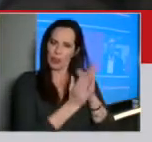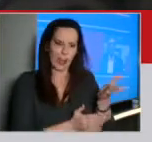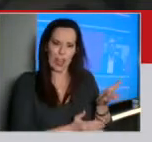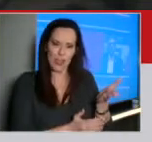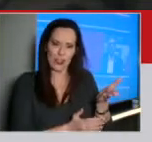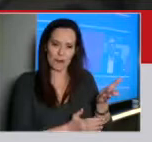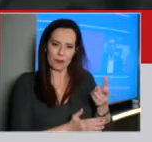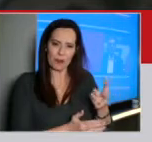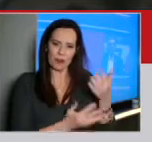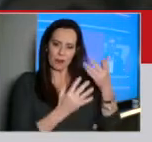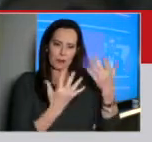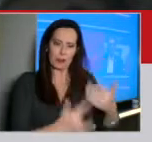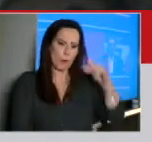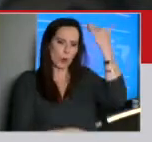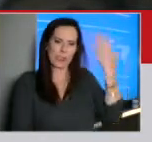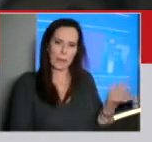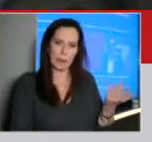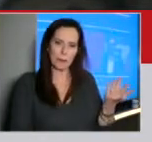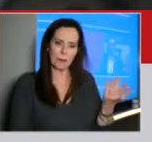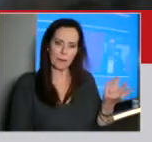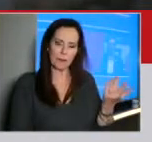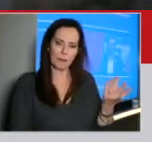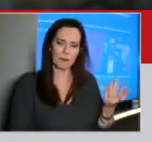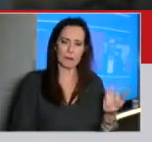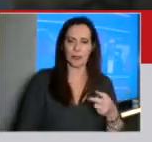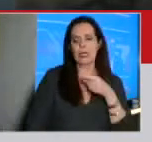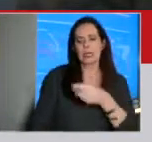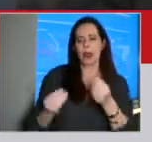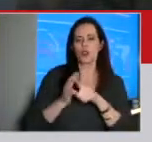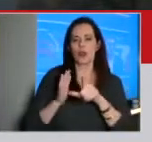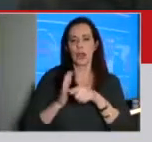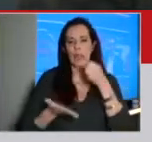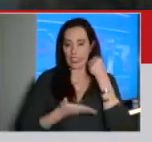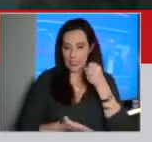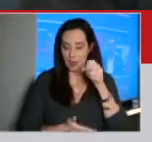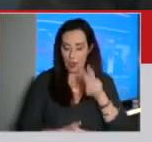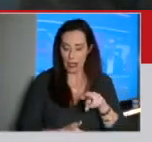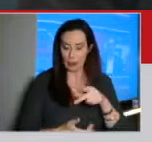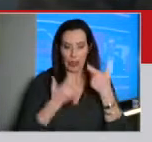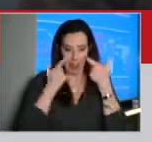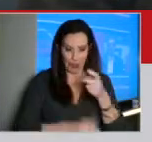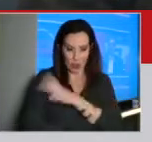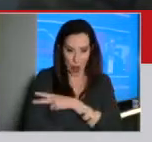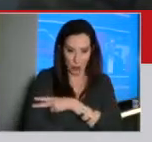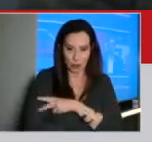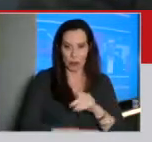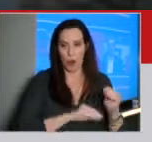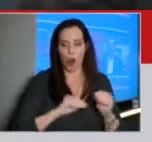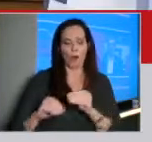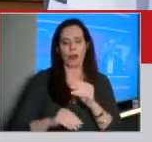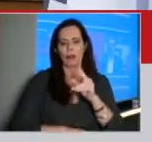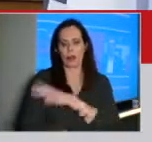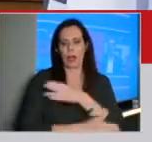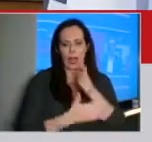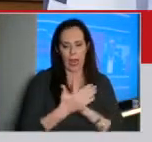פה כמויות מוגזמות. לא, זה טכני. התקציב שעומד לטובת העניין הזה, חלקו עובר רשירות למשטרה,